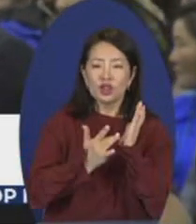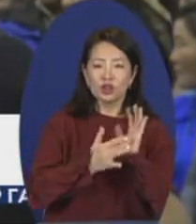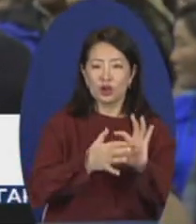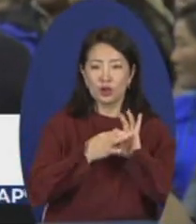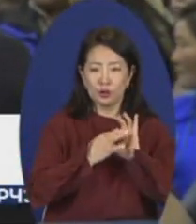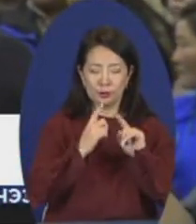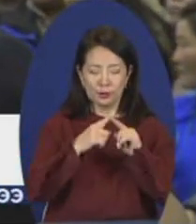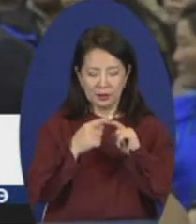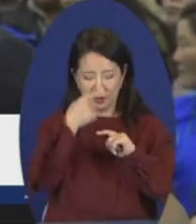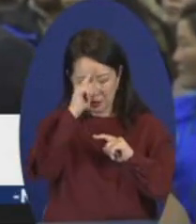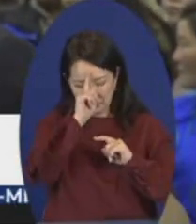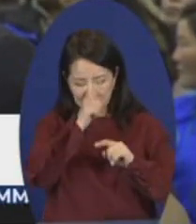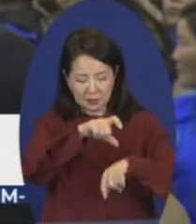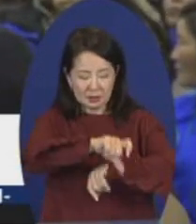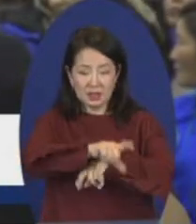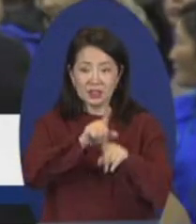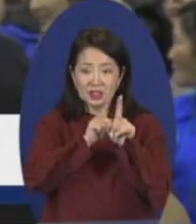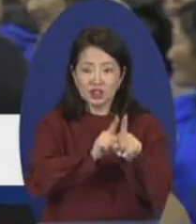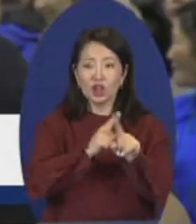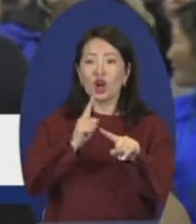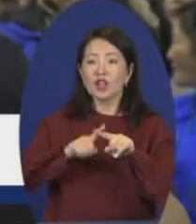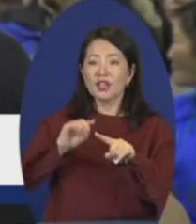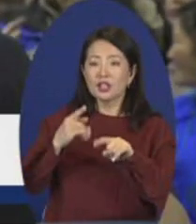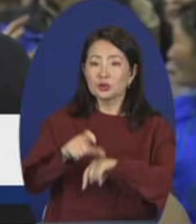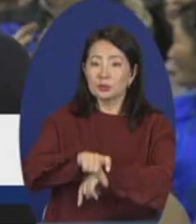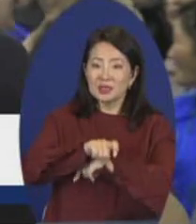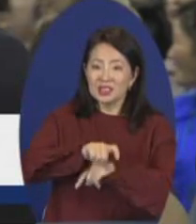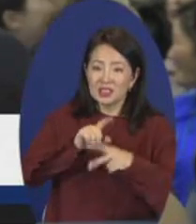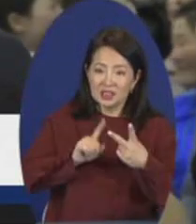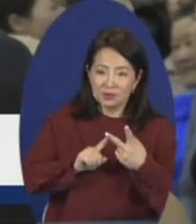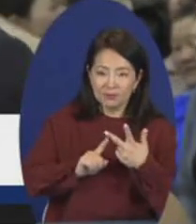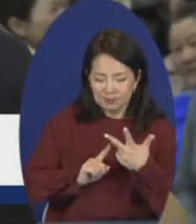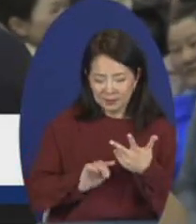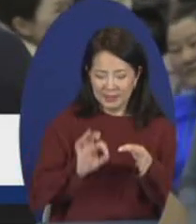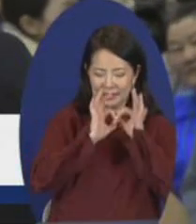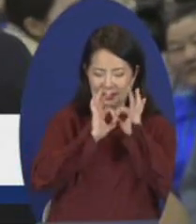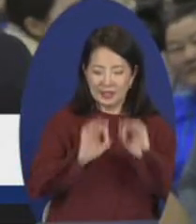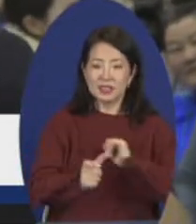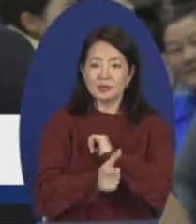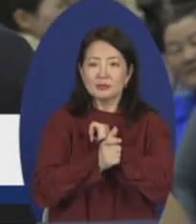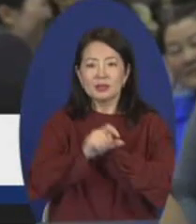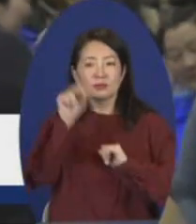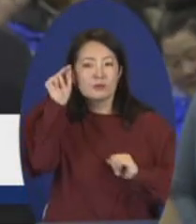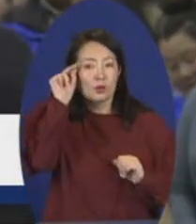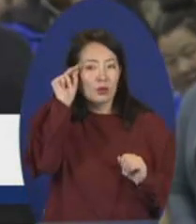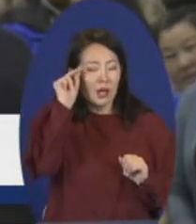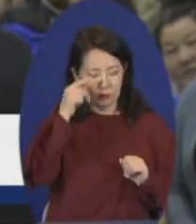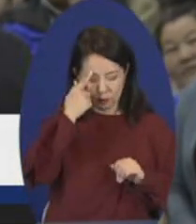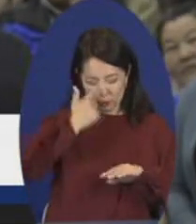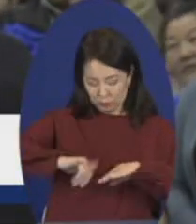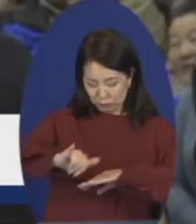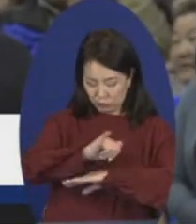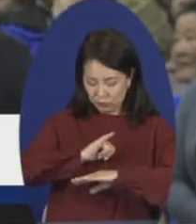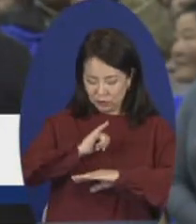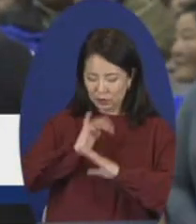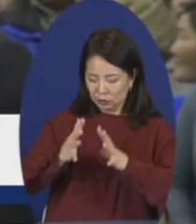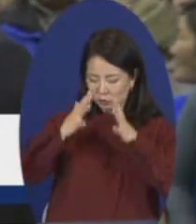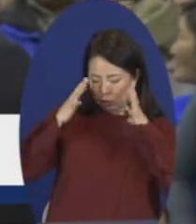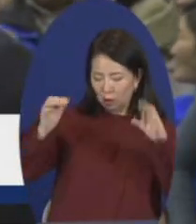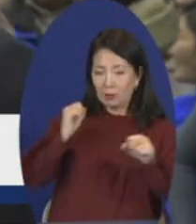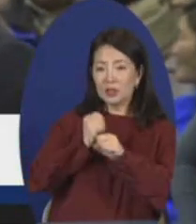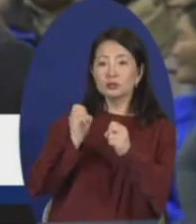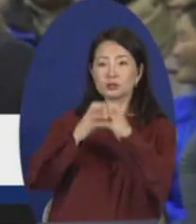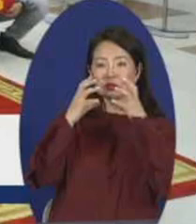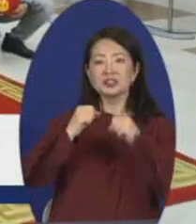анагаахын наривчилсан чиглэлээр хөдөө аж ахуйн наривчилсан одоо нарийн мэрэгжлэр одоо сурж ирж эх орондоо бас их зүйл бүтээх болов уу